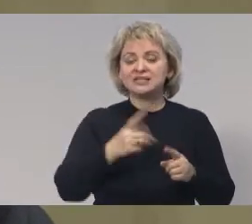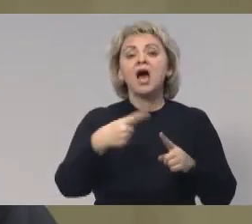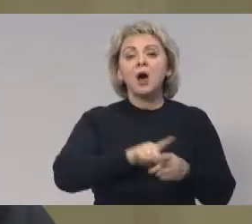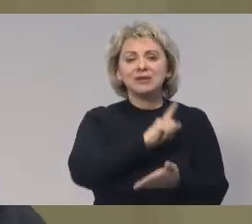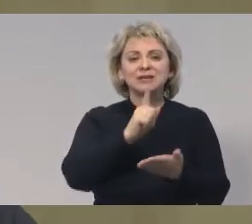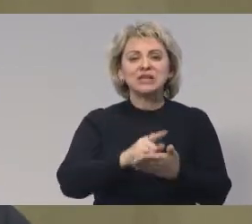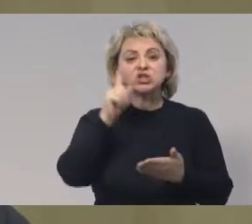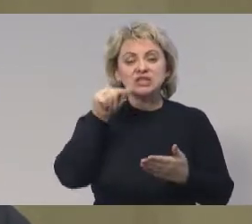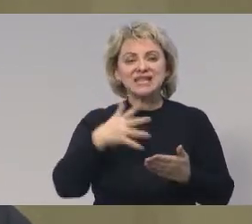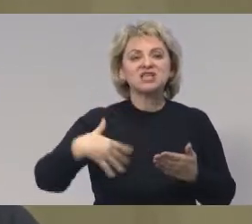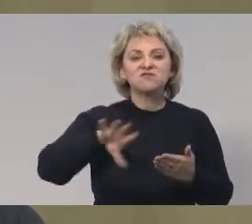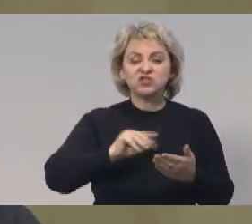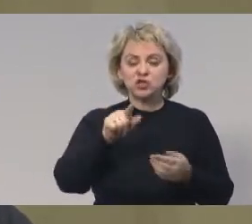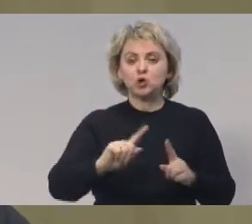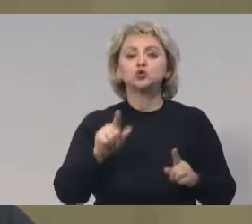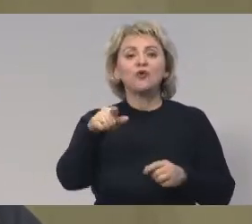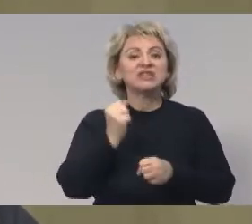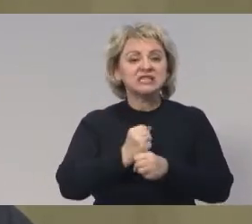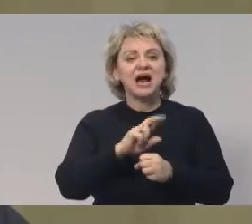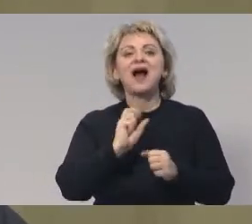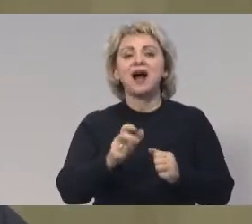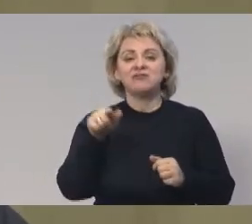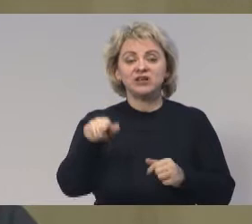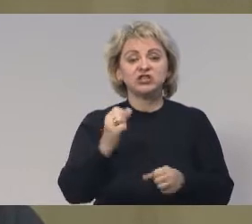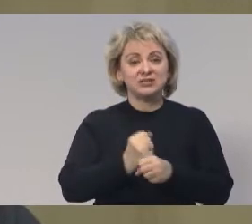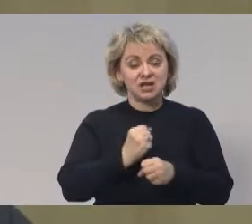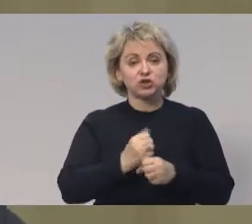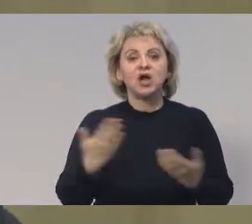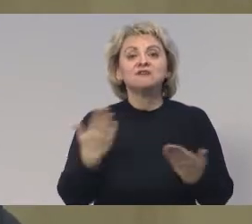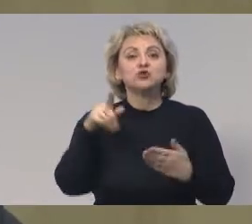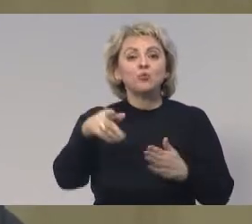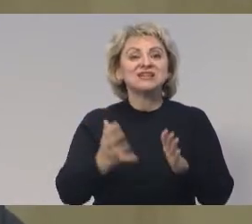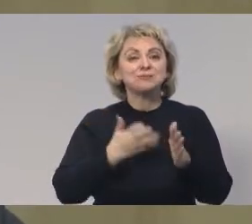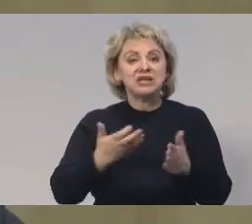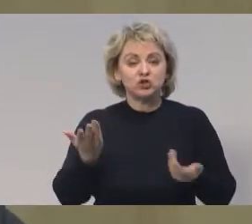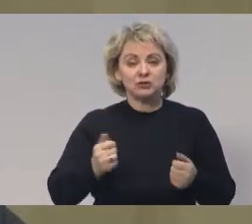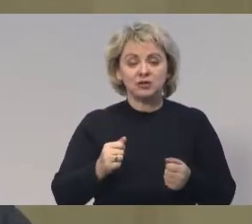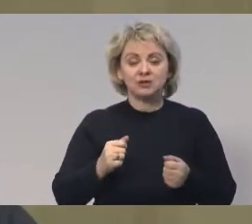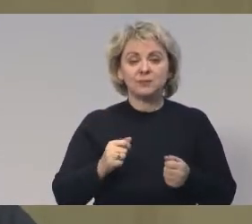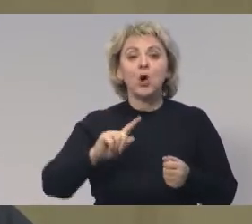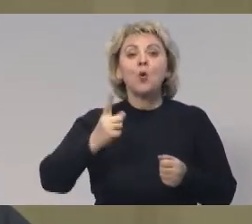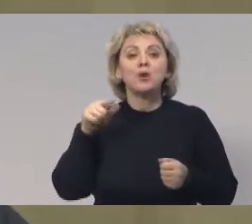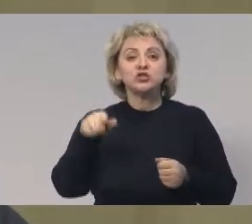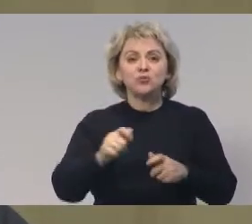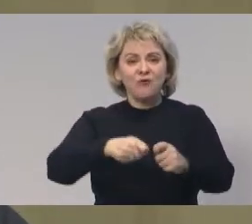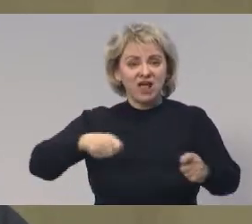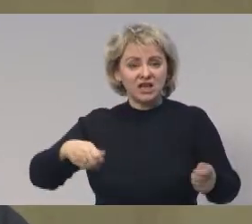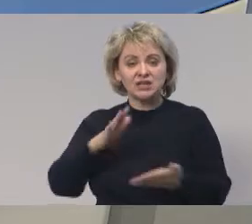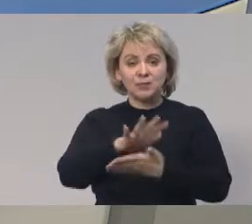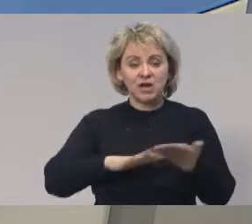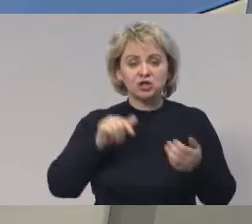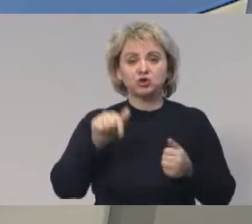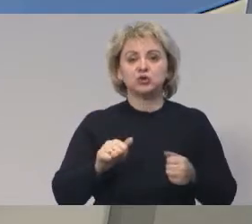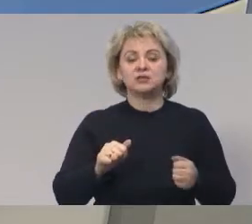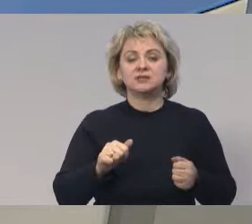этом должны знать все. Что вы делаете, как вы делаете, в чем у вас причина, почему волокита идет.